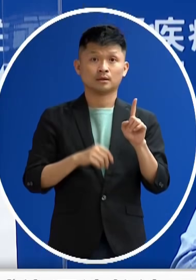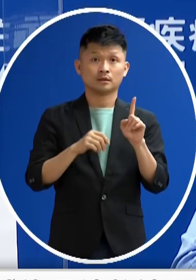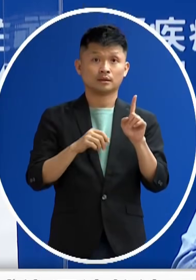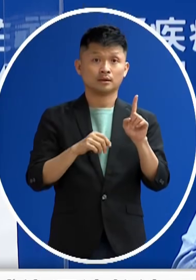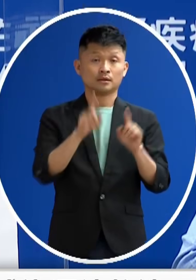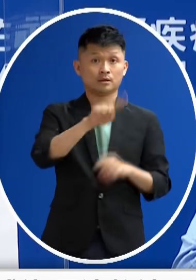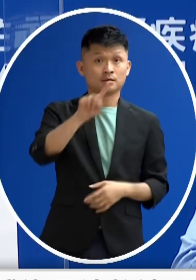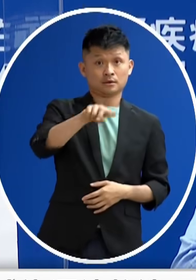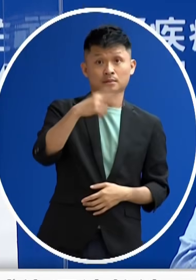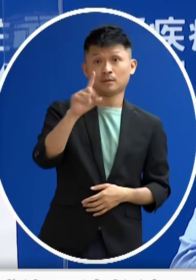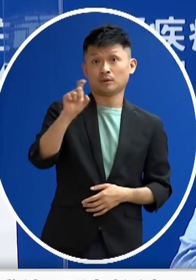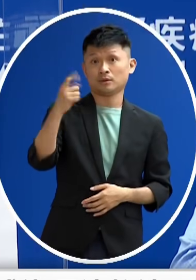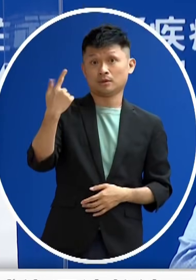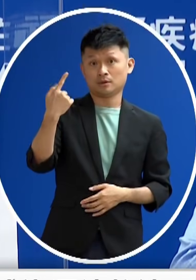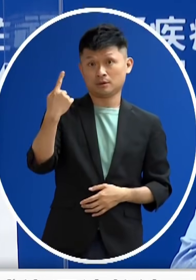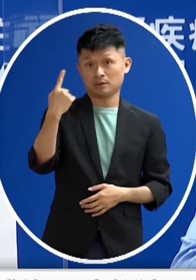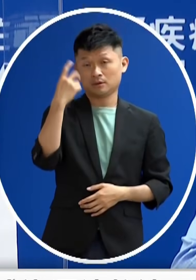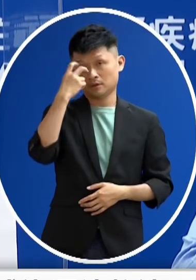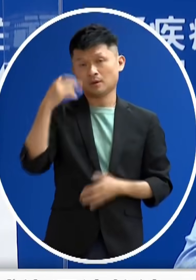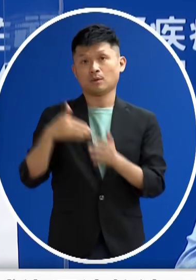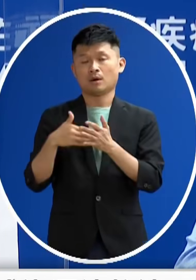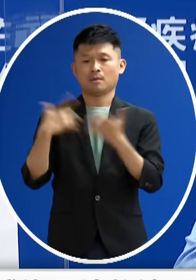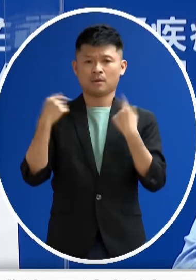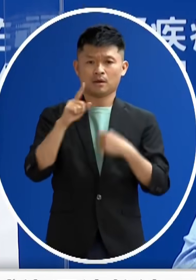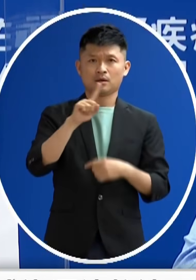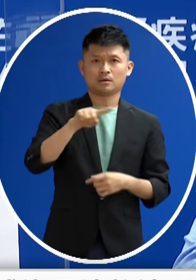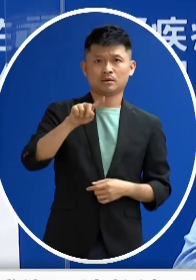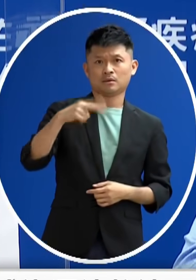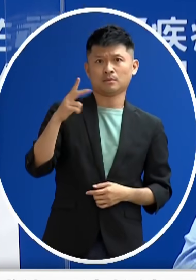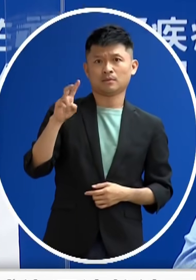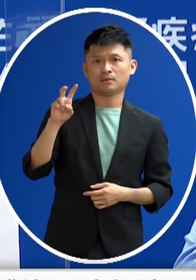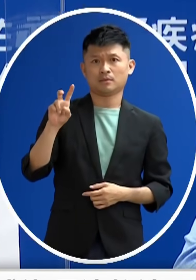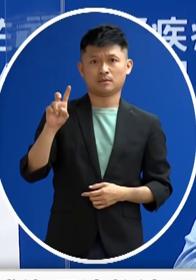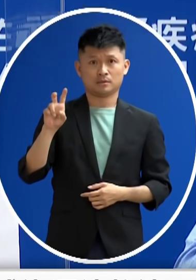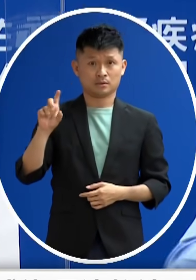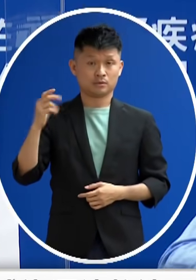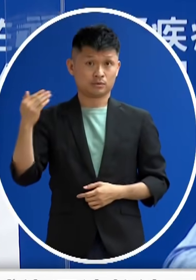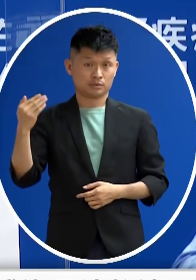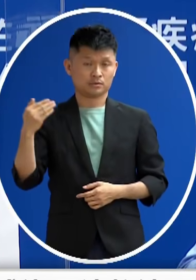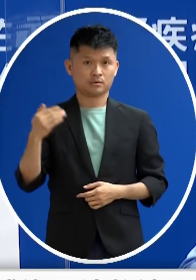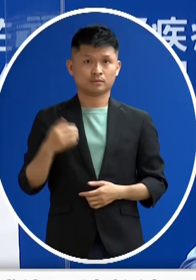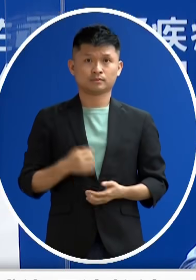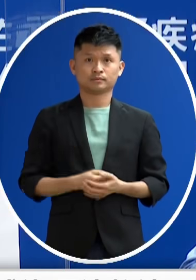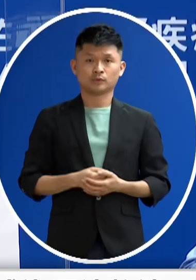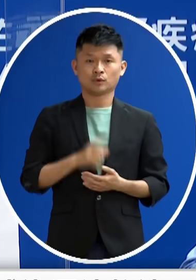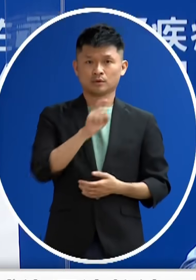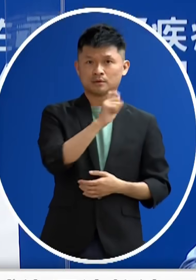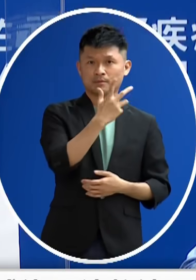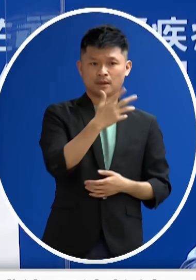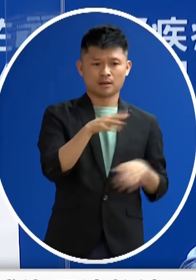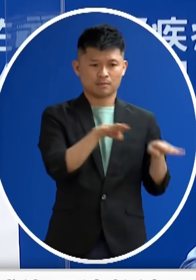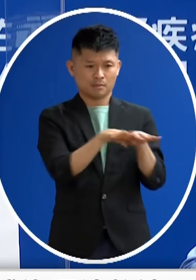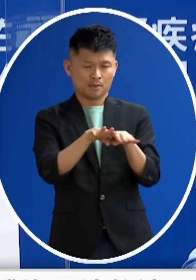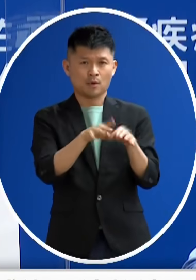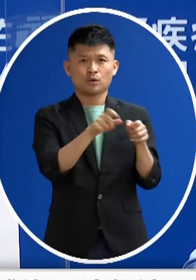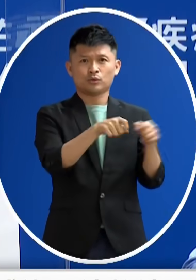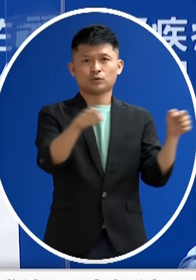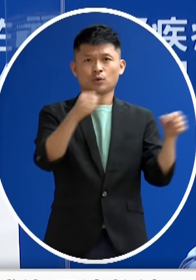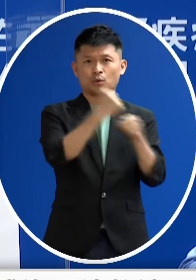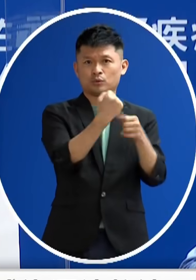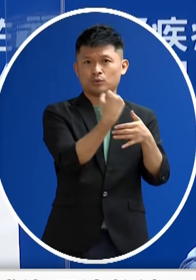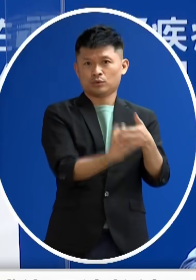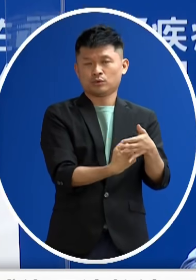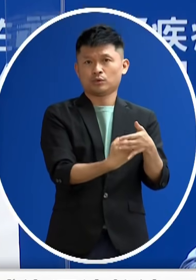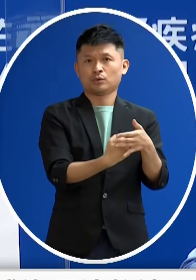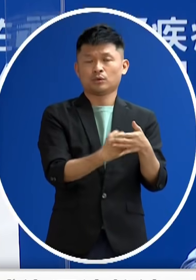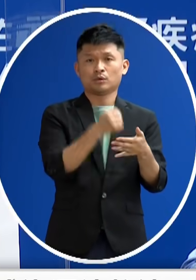1261人，总共讲的1279人。那因为18名都是属于就是说休长假、留职停薪